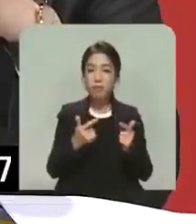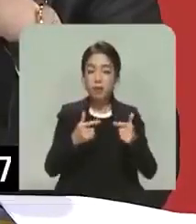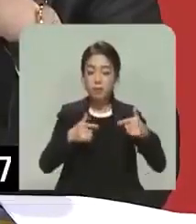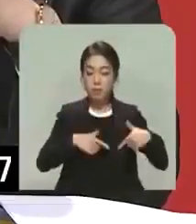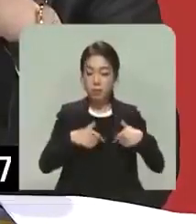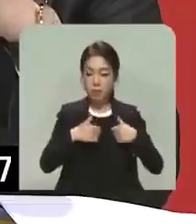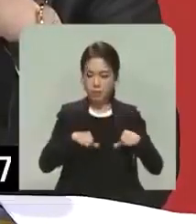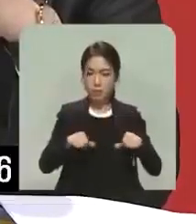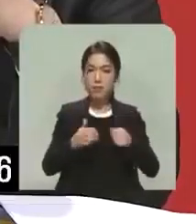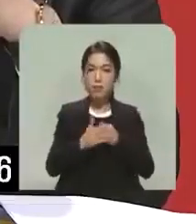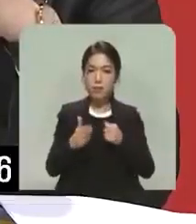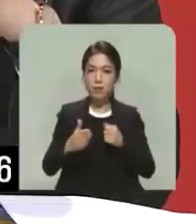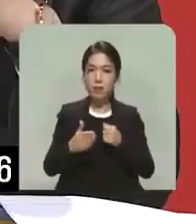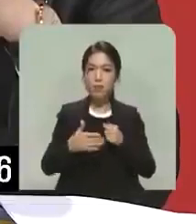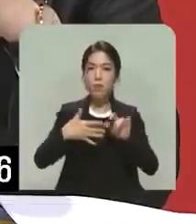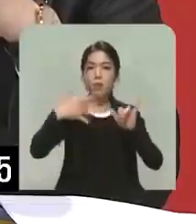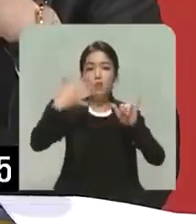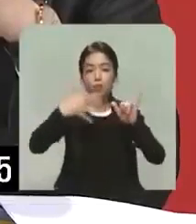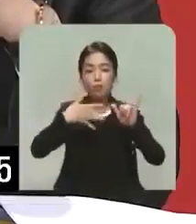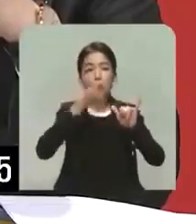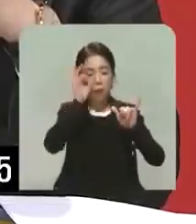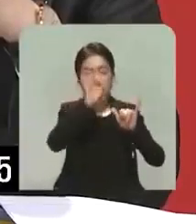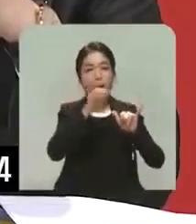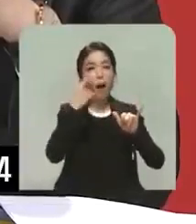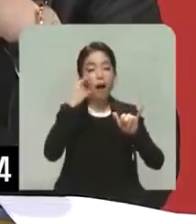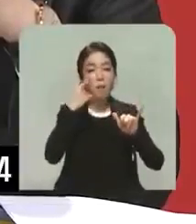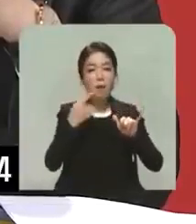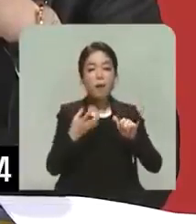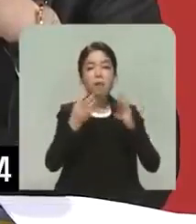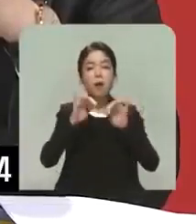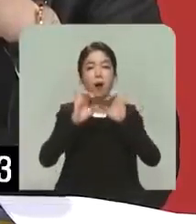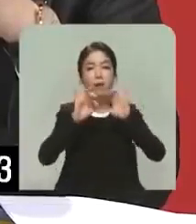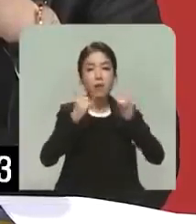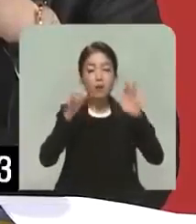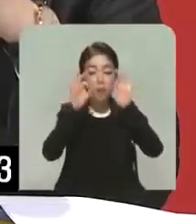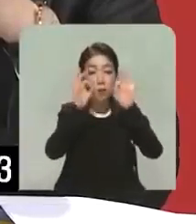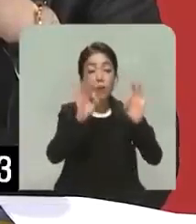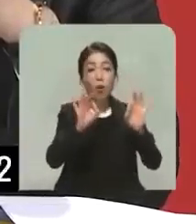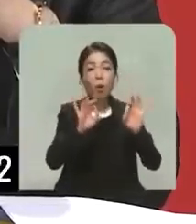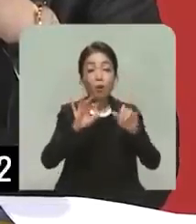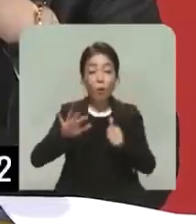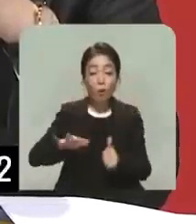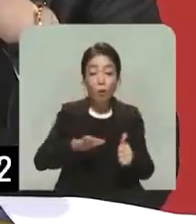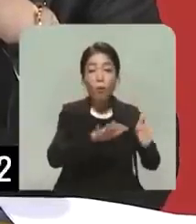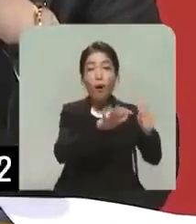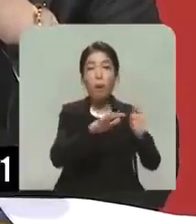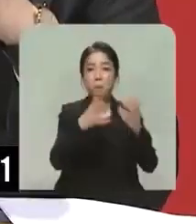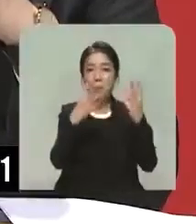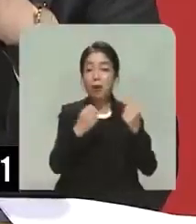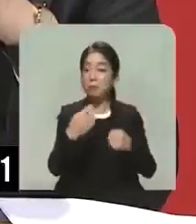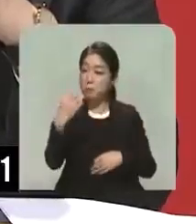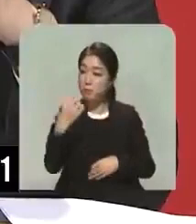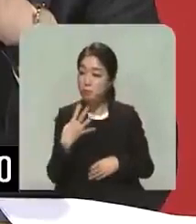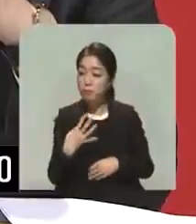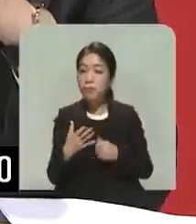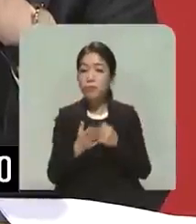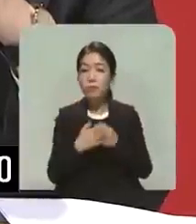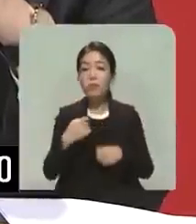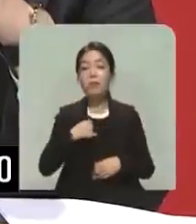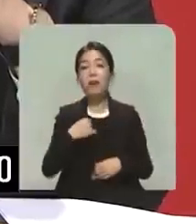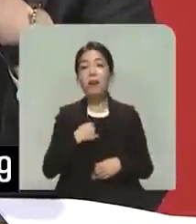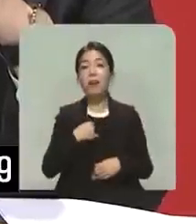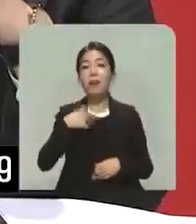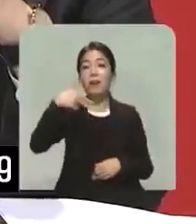있으니까 정법 유튜브를 한번 보라. 그거 많은 사람들이 보고 정법을 따르는 사람들이 많다 이렇게 말씀하셔서